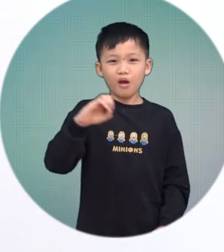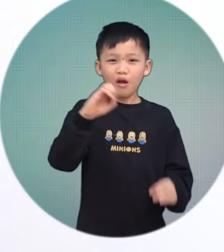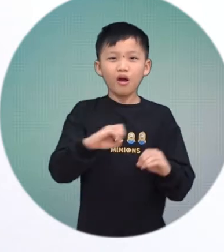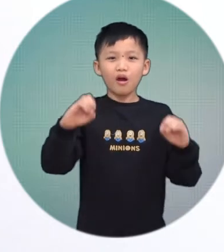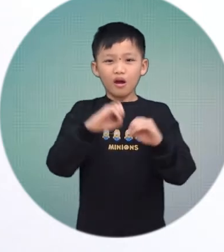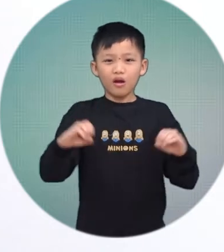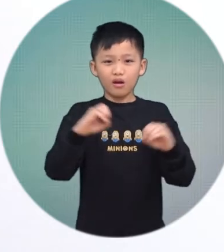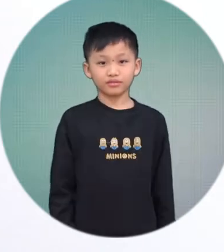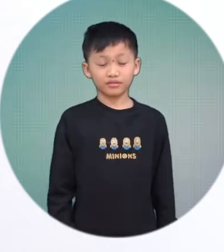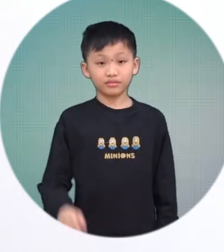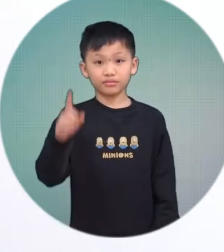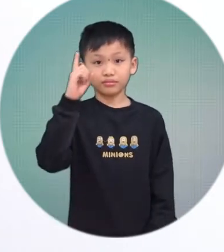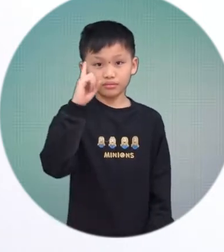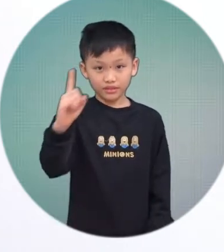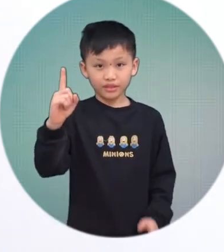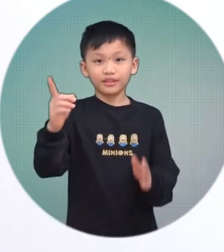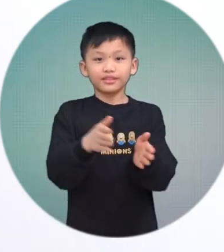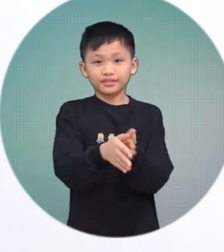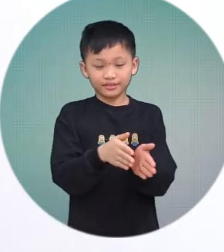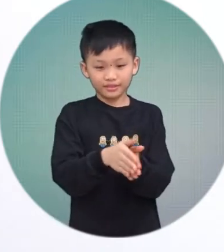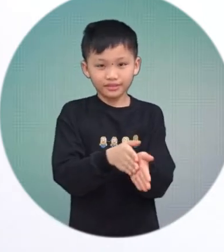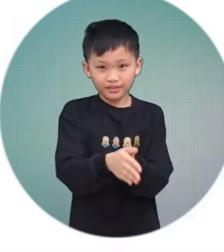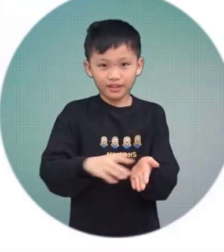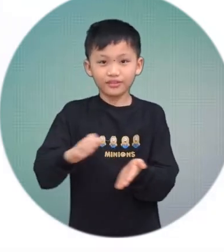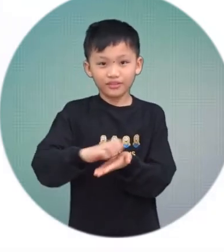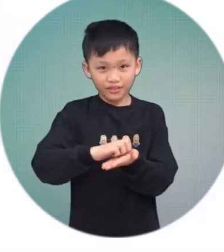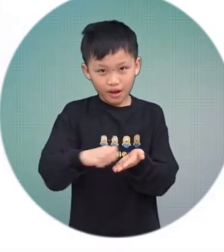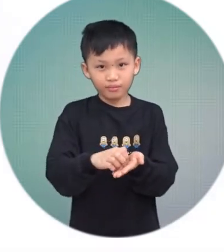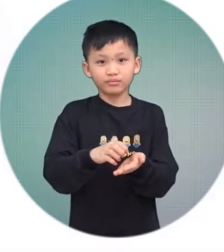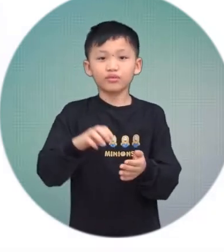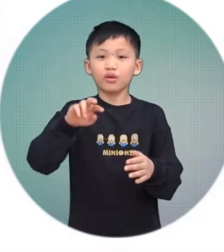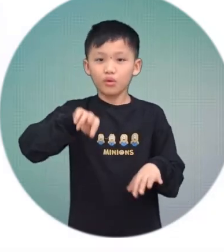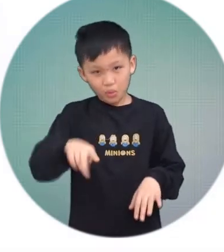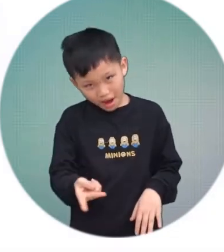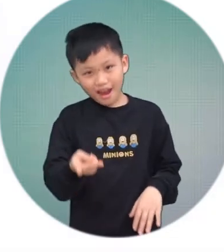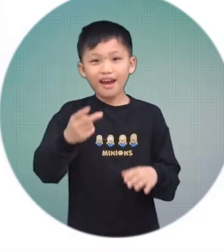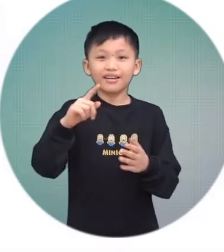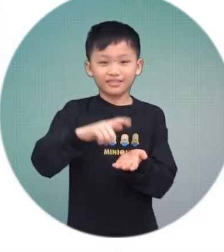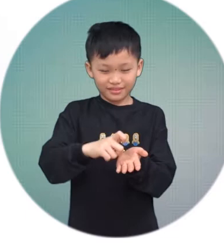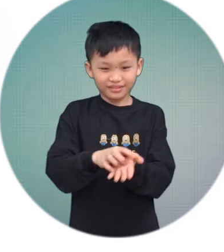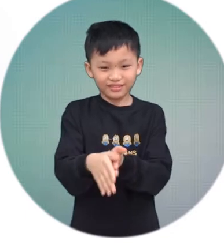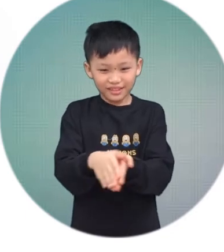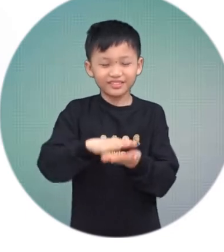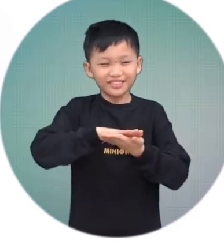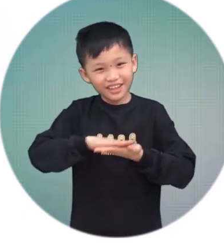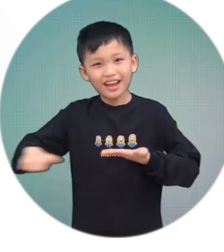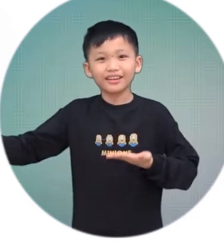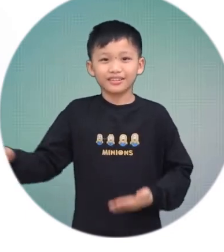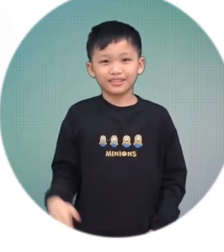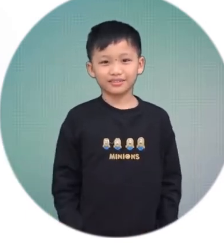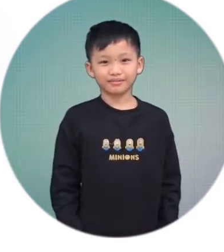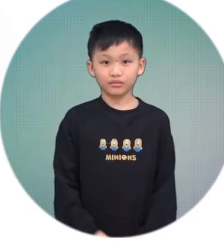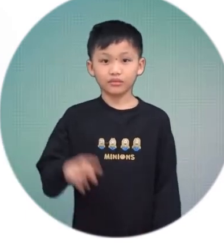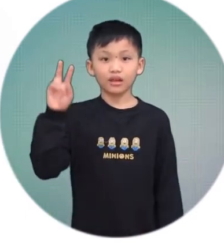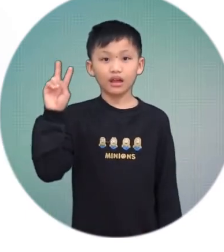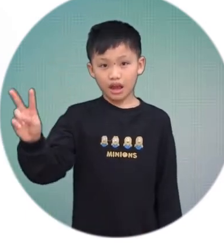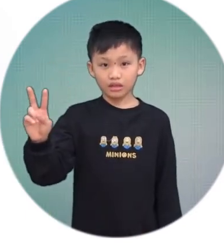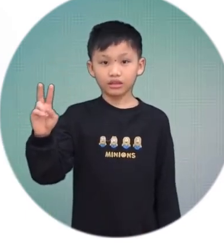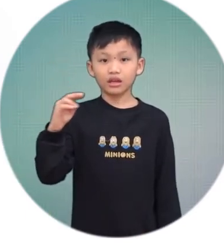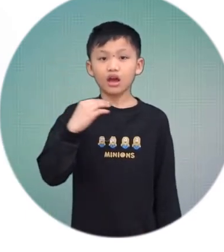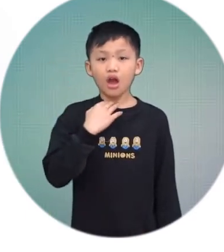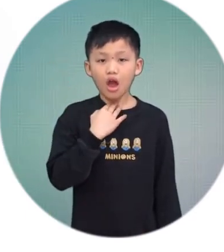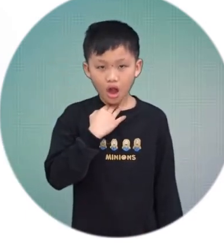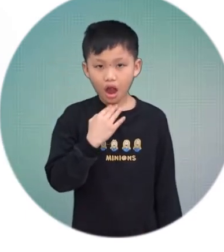Không nói nhiều đâu, để tớ tóm tắt lại cho cậu nhé. 1. Rửa tay bằng xà phòng và nước sạch hoặc nước rửa tay